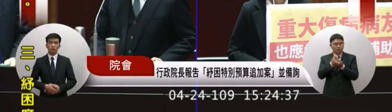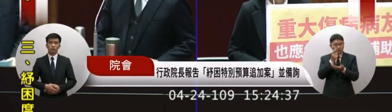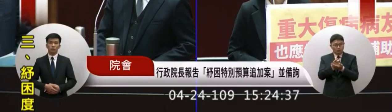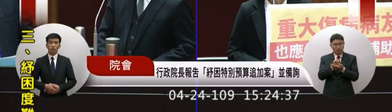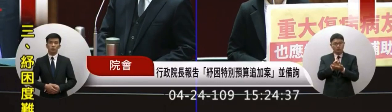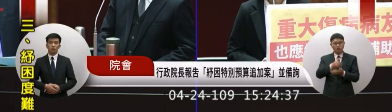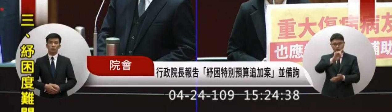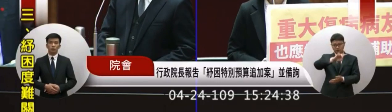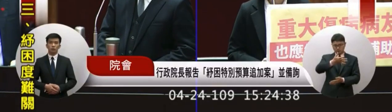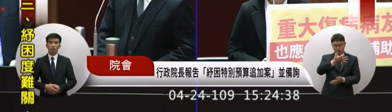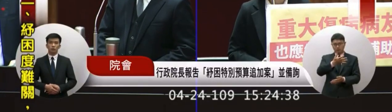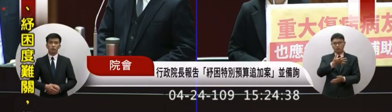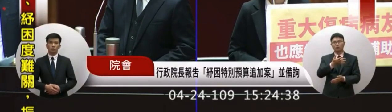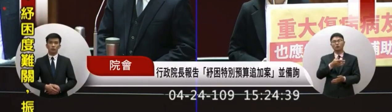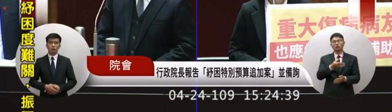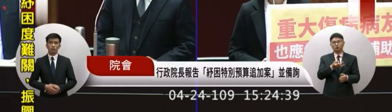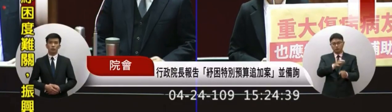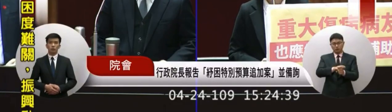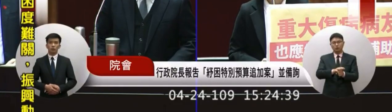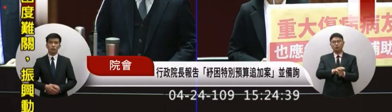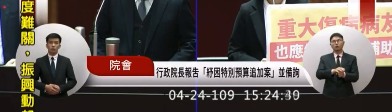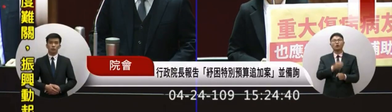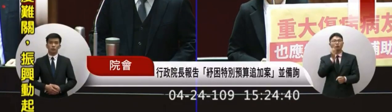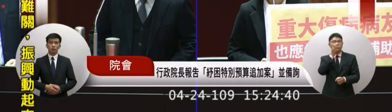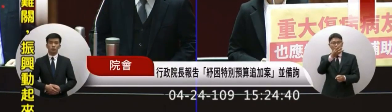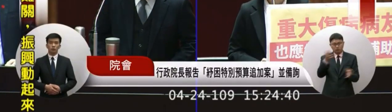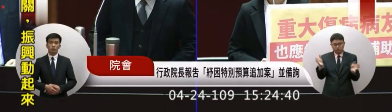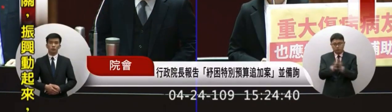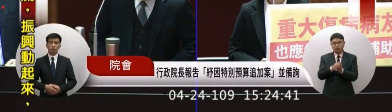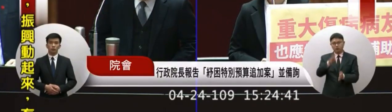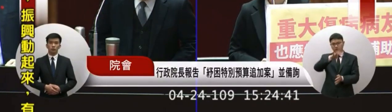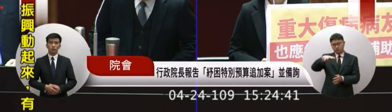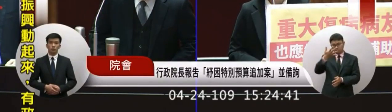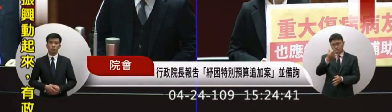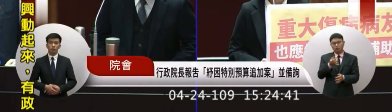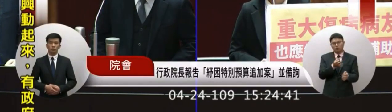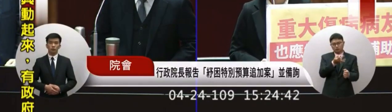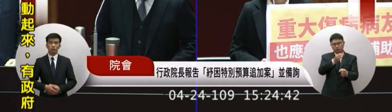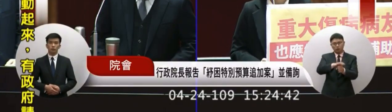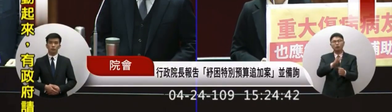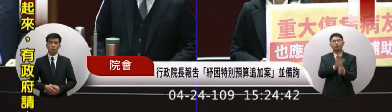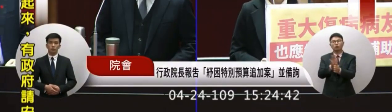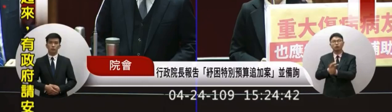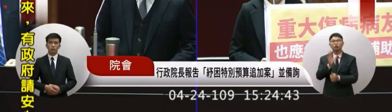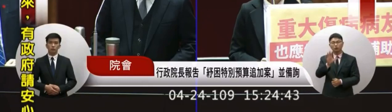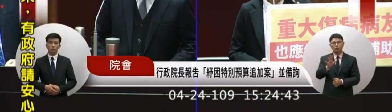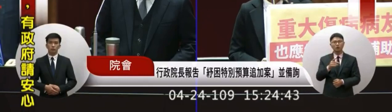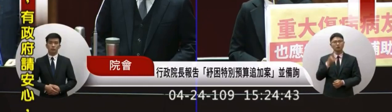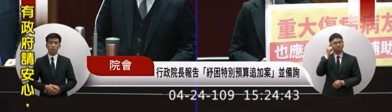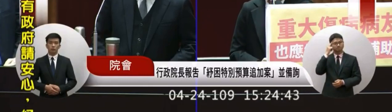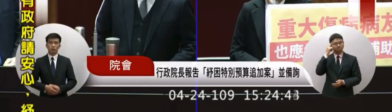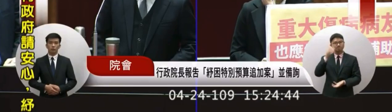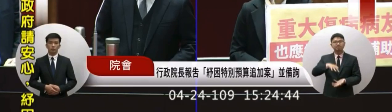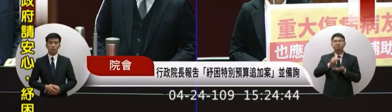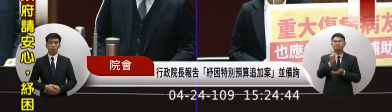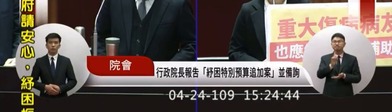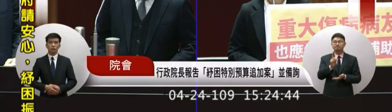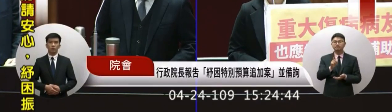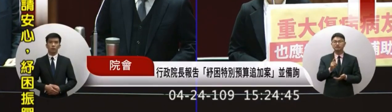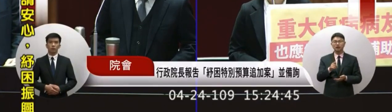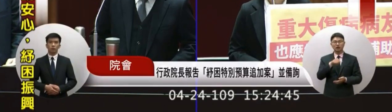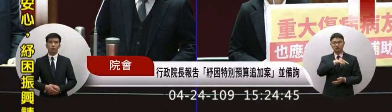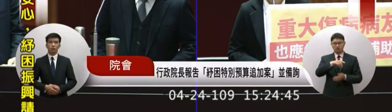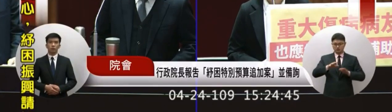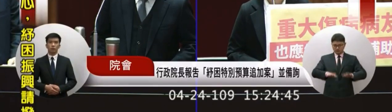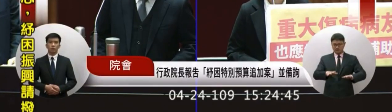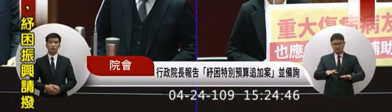发1500块，总共三个月的部分可以领到4500块的协助。那同时我们想要提到的是说，我们想要来再